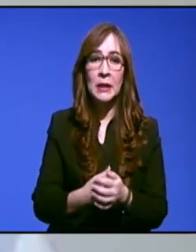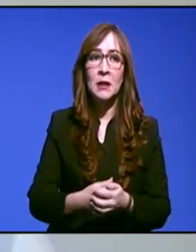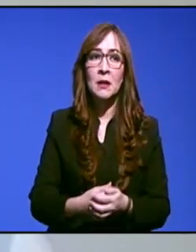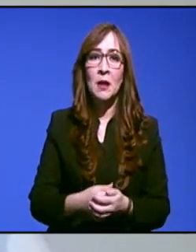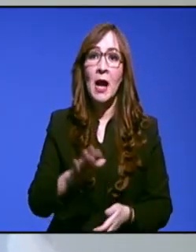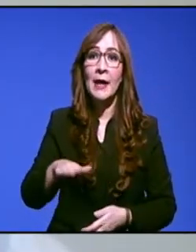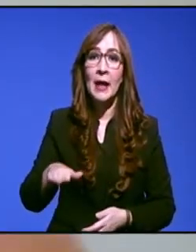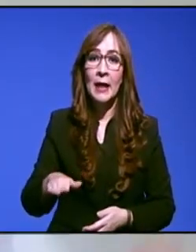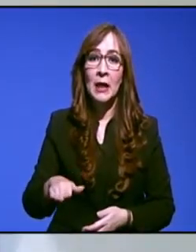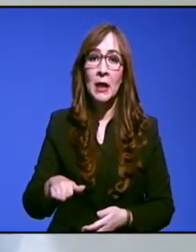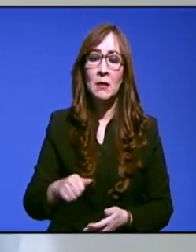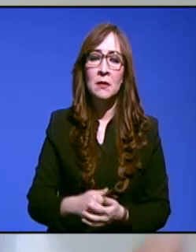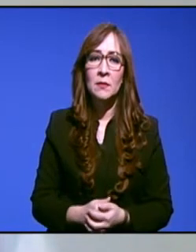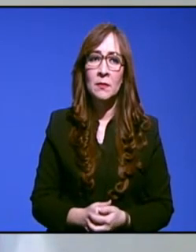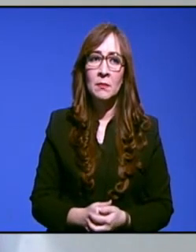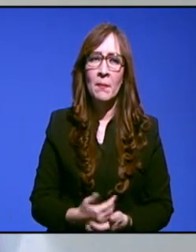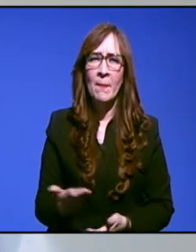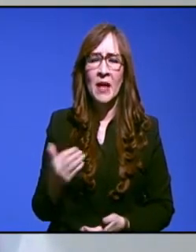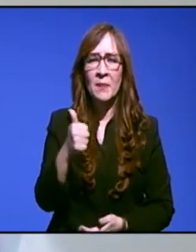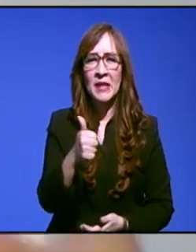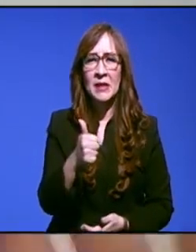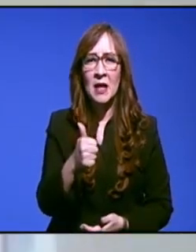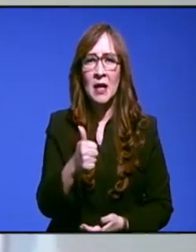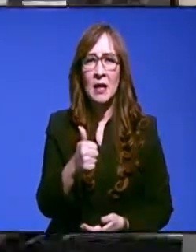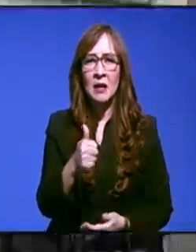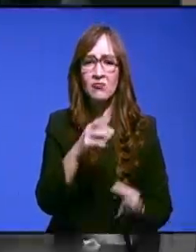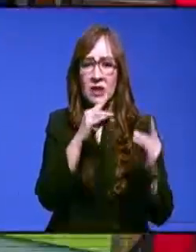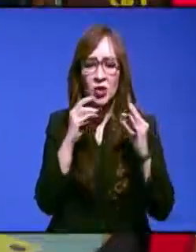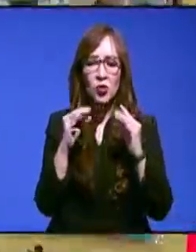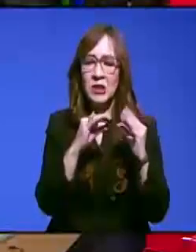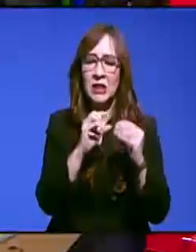bisa melakukan curhat, kemudian mereka melakukan diskusi.